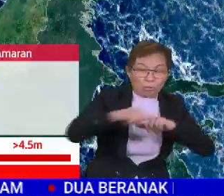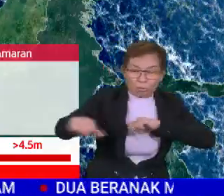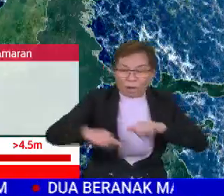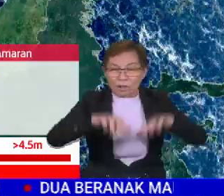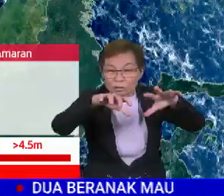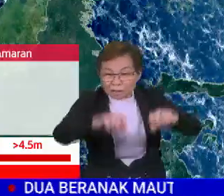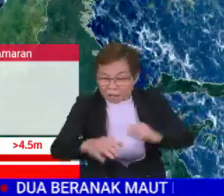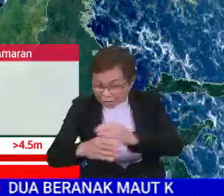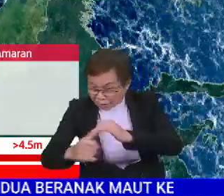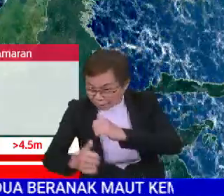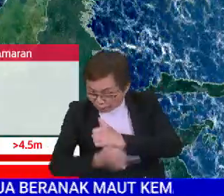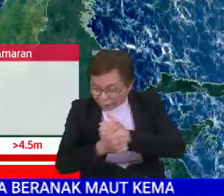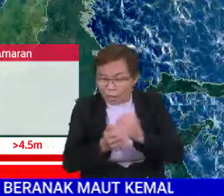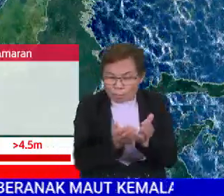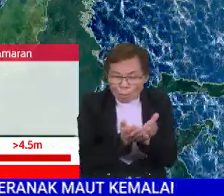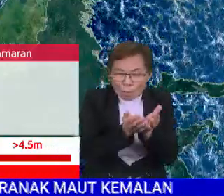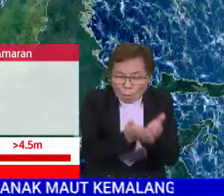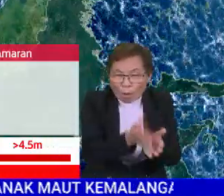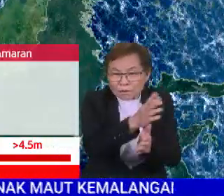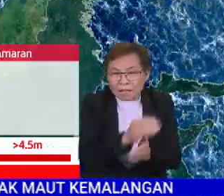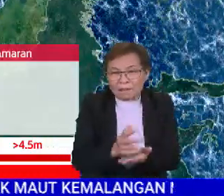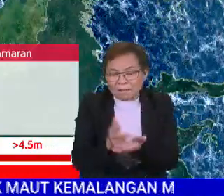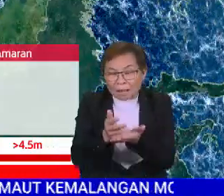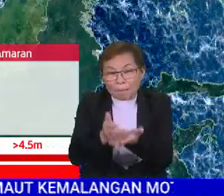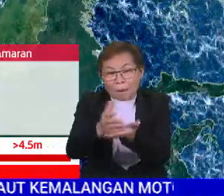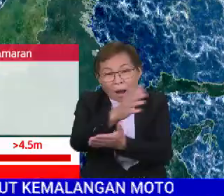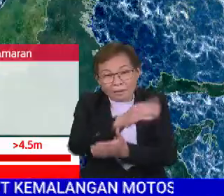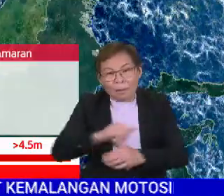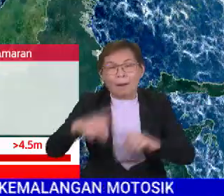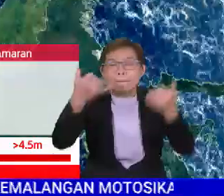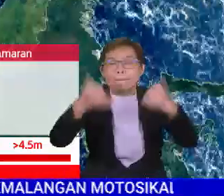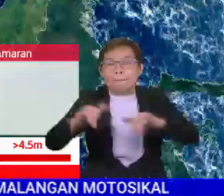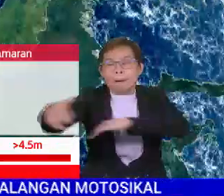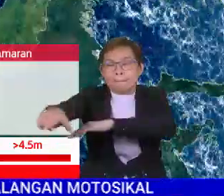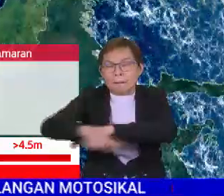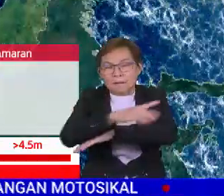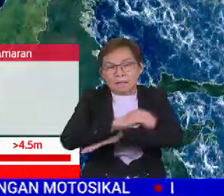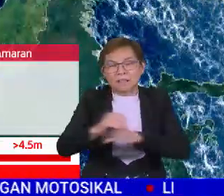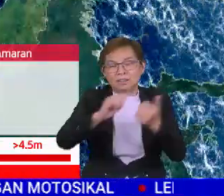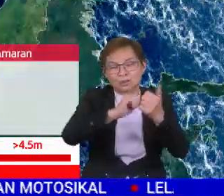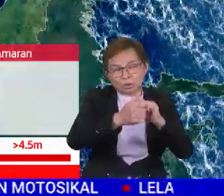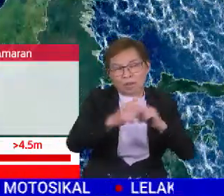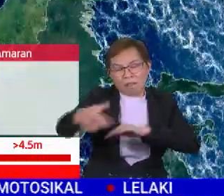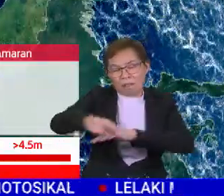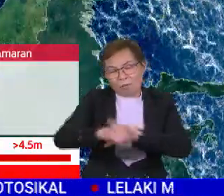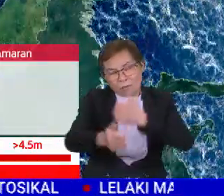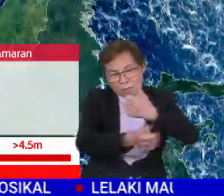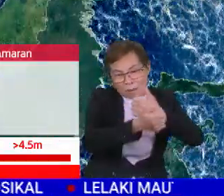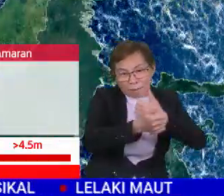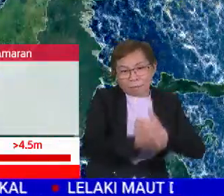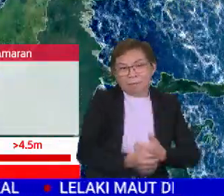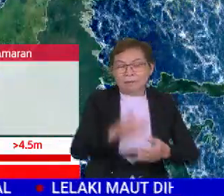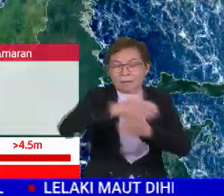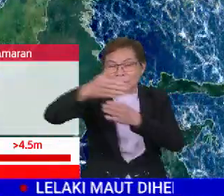aktiviti menangkap ikan, bot-bot kecil dan perkapalan serta aktiviti pantai dan sukan laut.